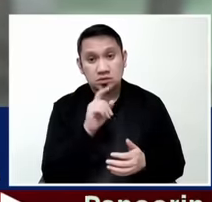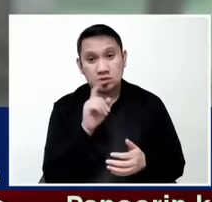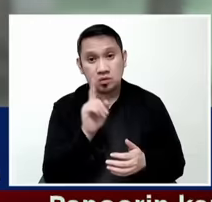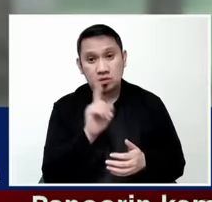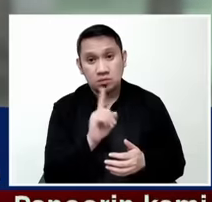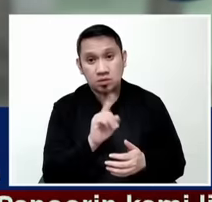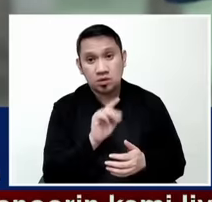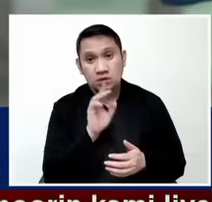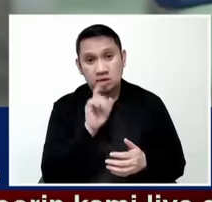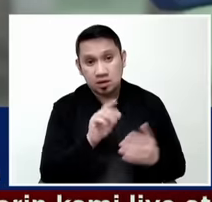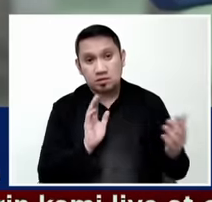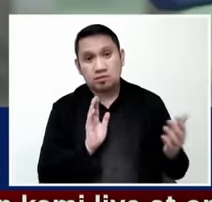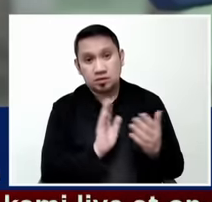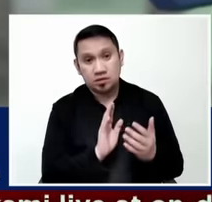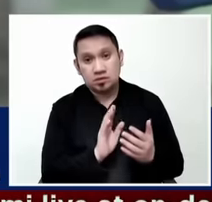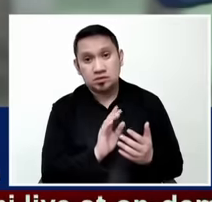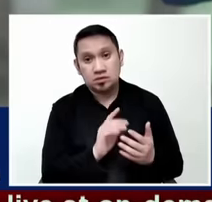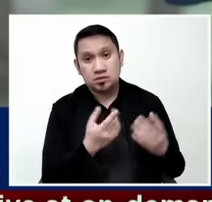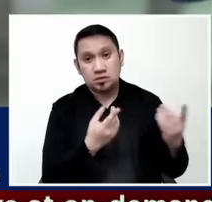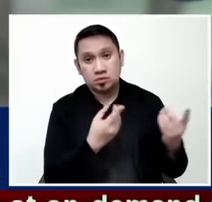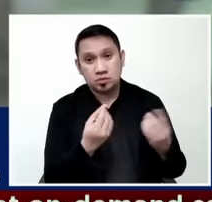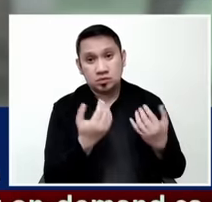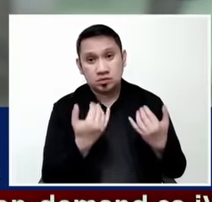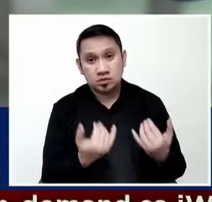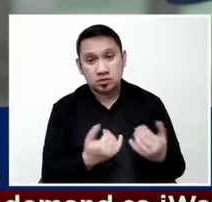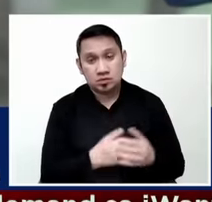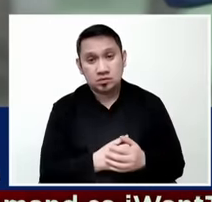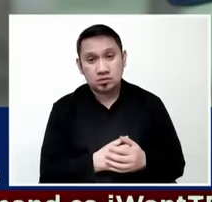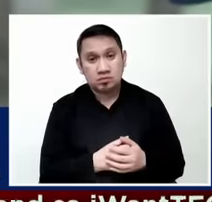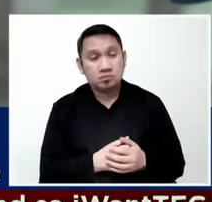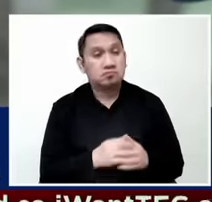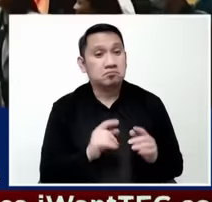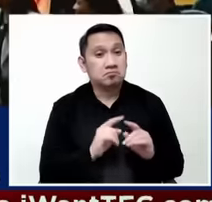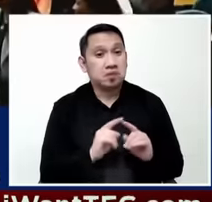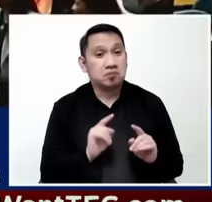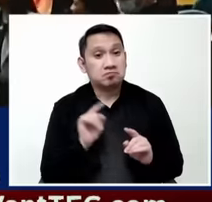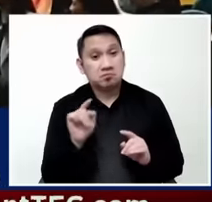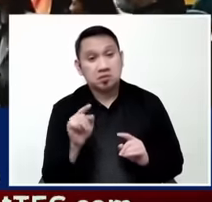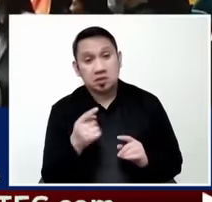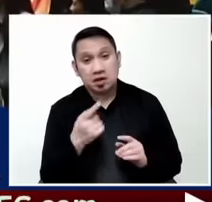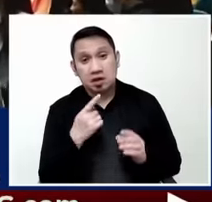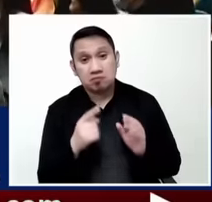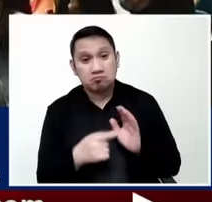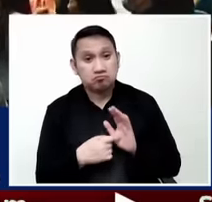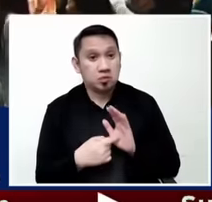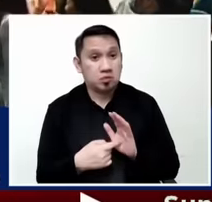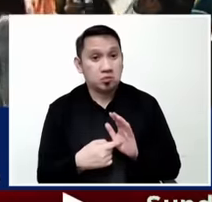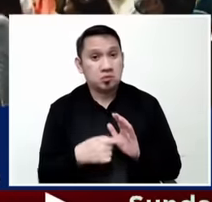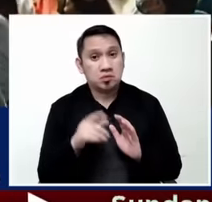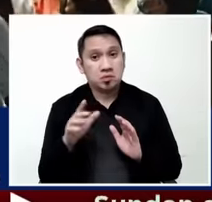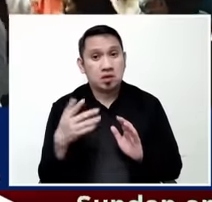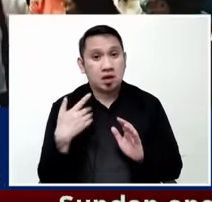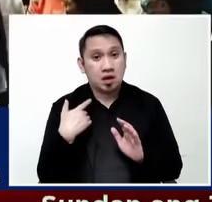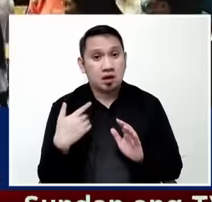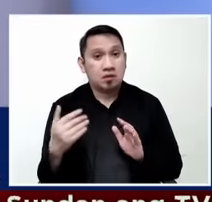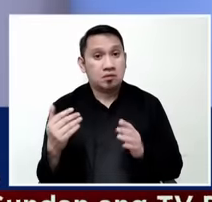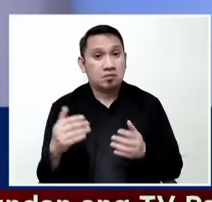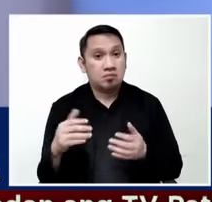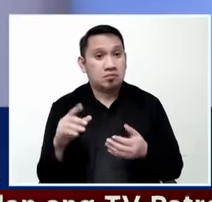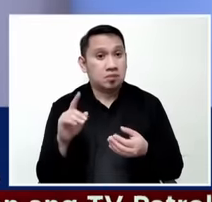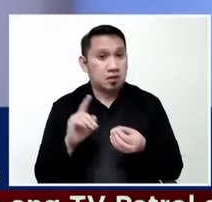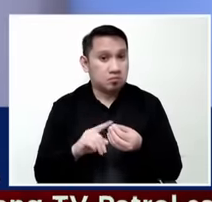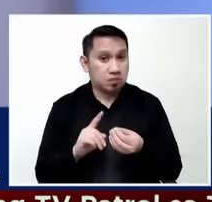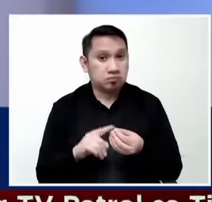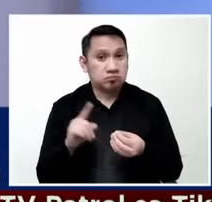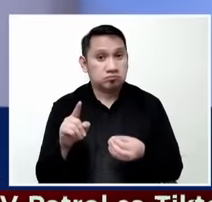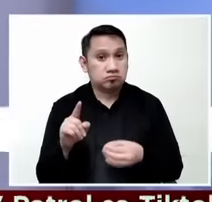accountability na gagawin niya ngayon. Pinabulaanan din ni Castro ang mga naglalabasan sa social media na may sabuatan sila ng liderato ng Kamara